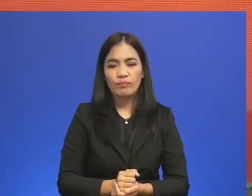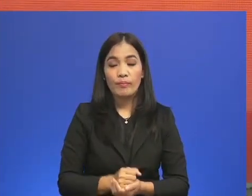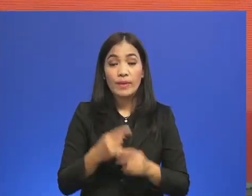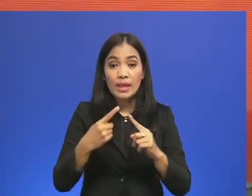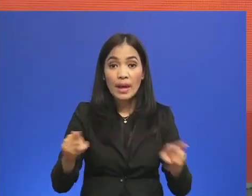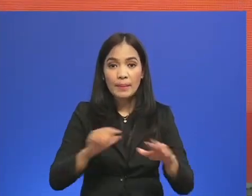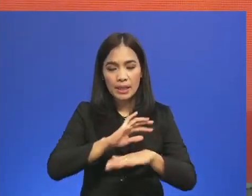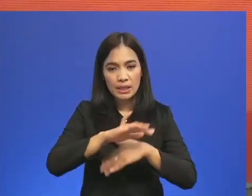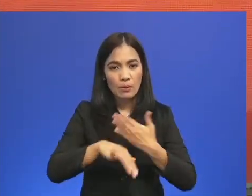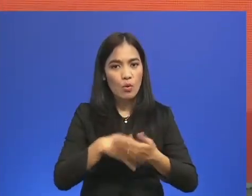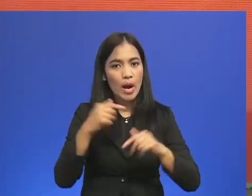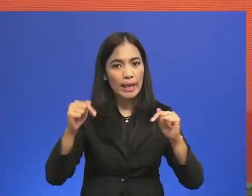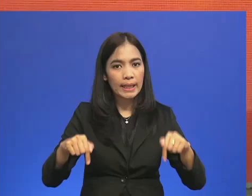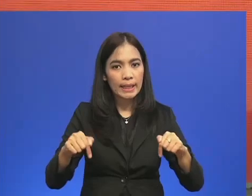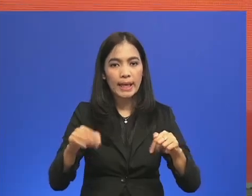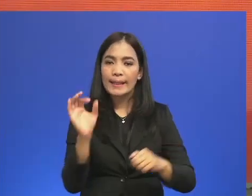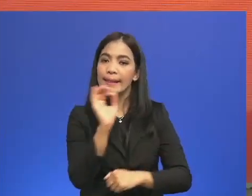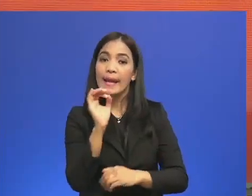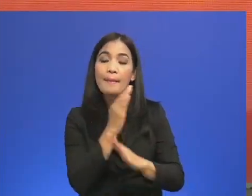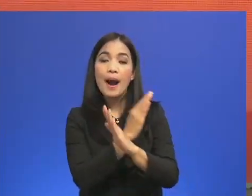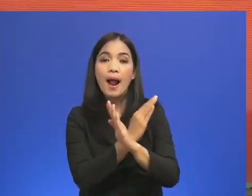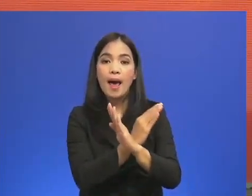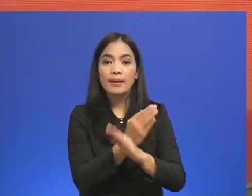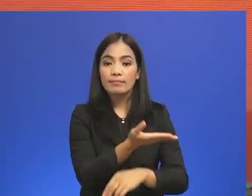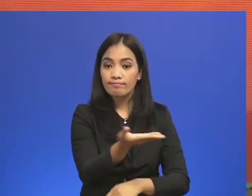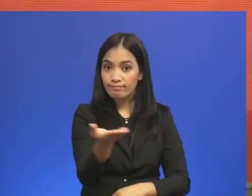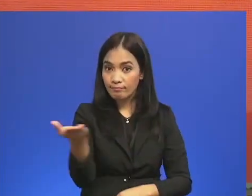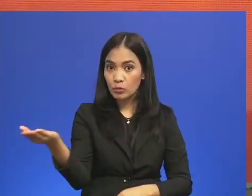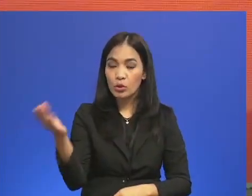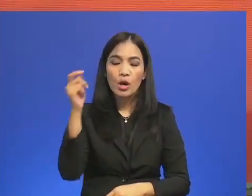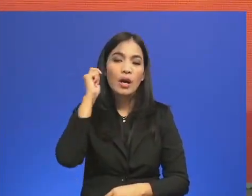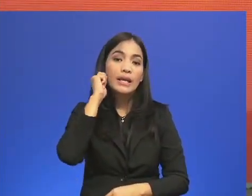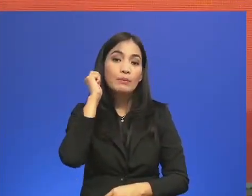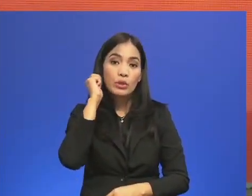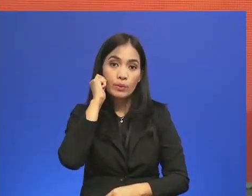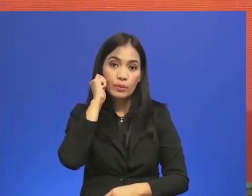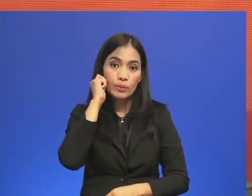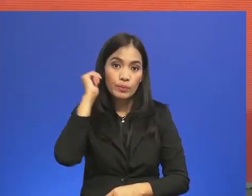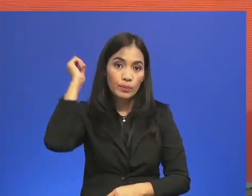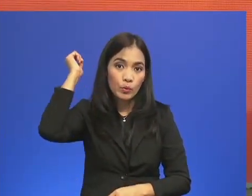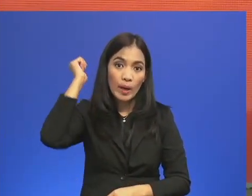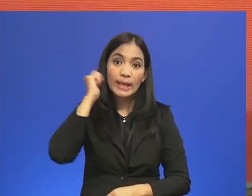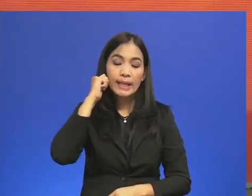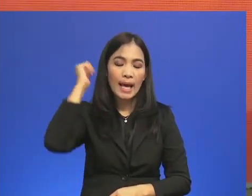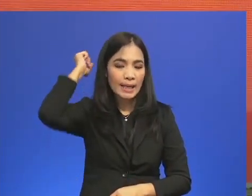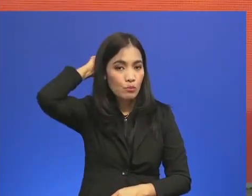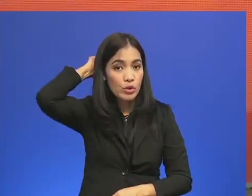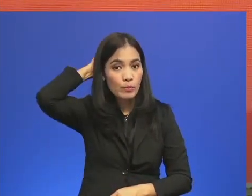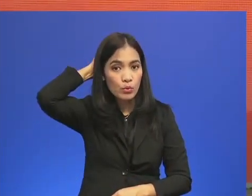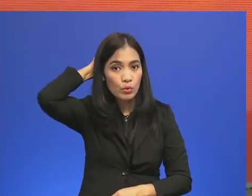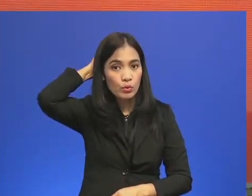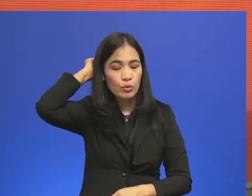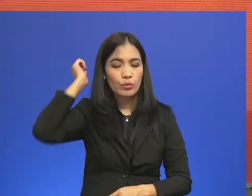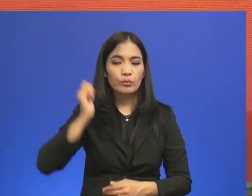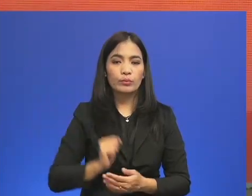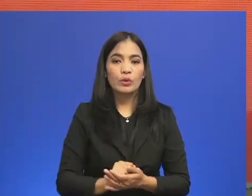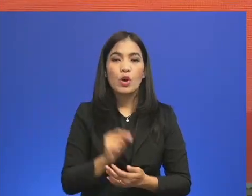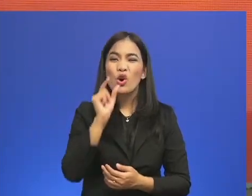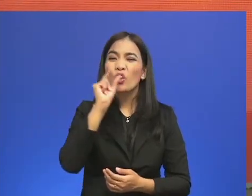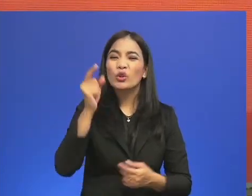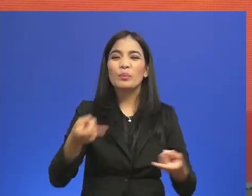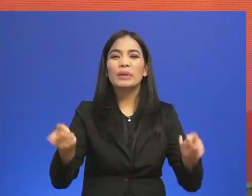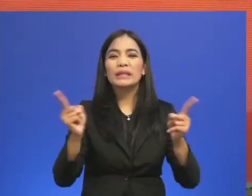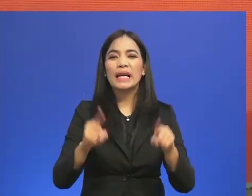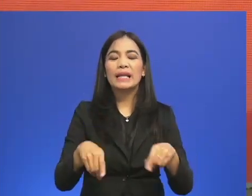Tetapi semua ini tidak menghalangi bagi kaum ibu, kaum wanita untuk